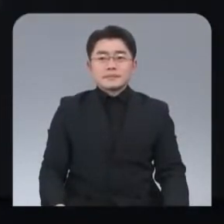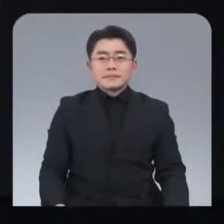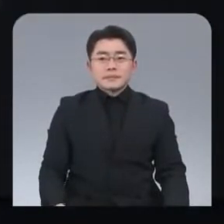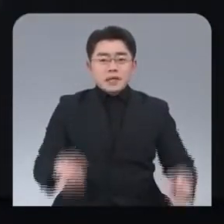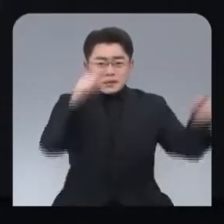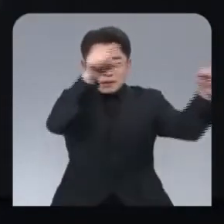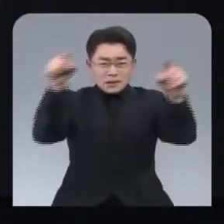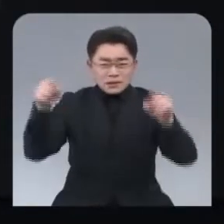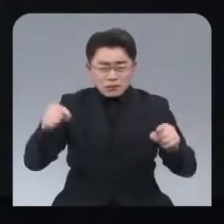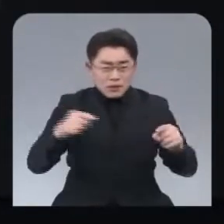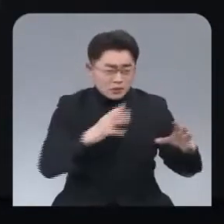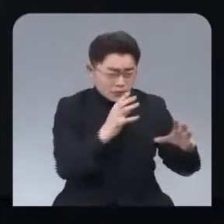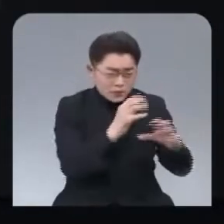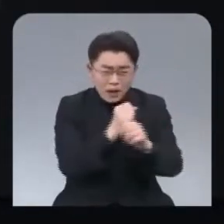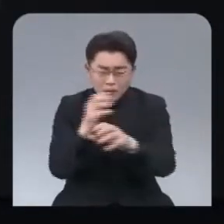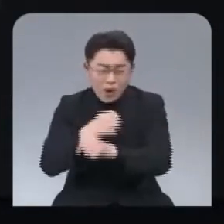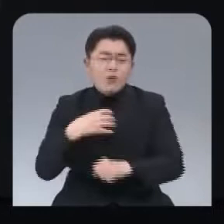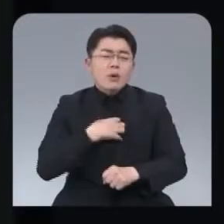배 꼬시 넘습니다